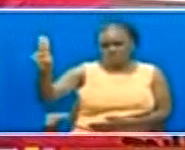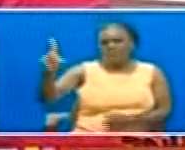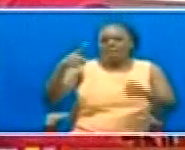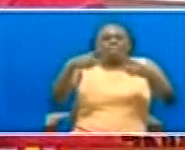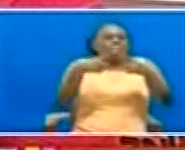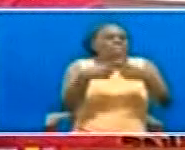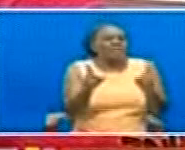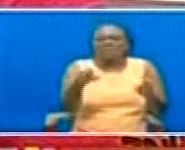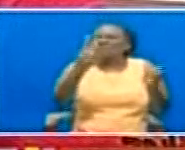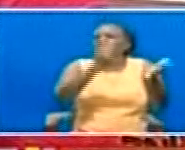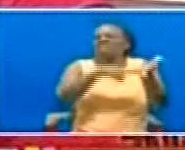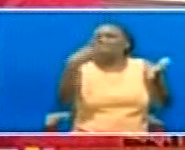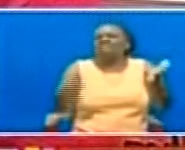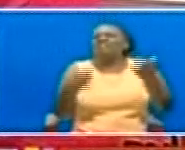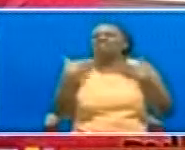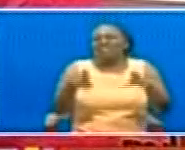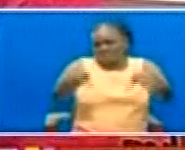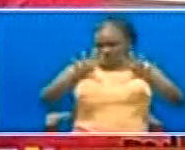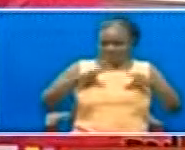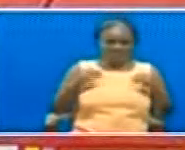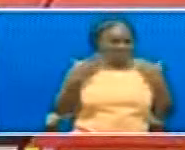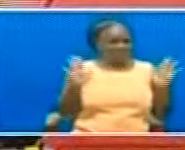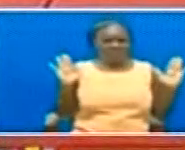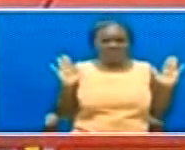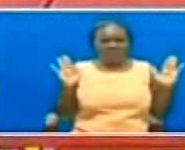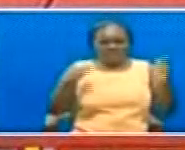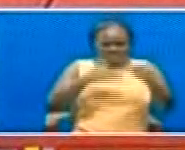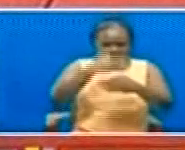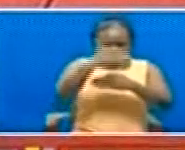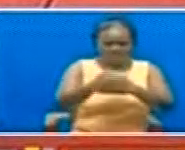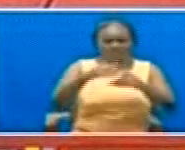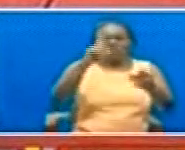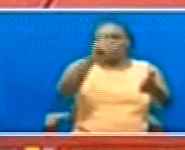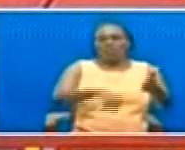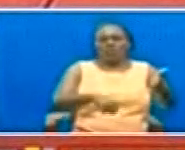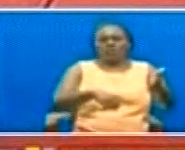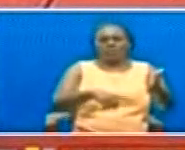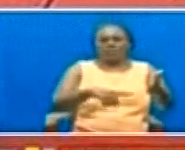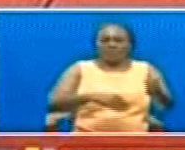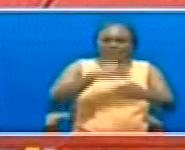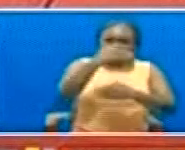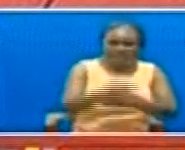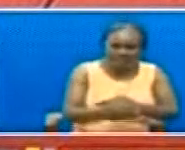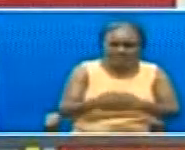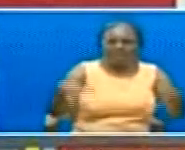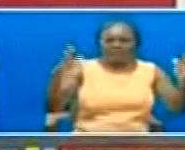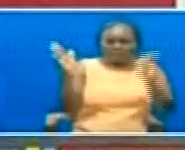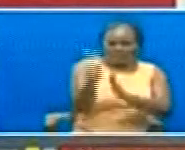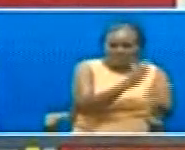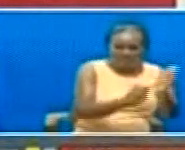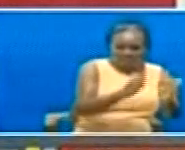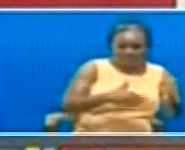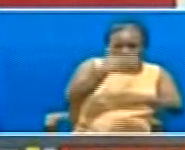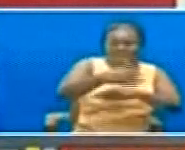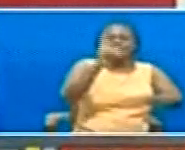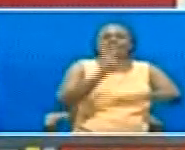lakini walishindwa na wakakubali. What next for you? What's next is to prepare now for the next